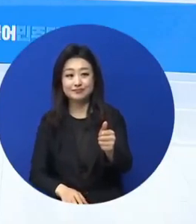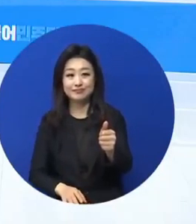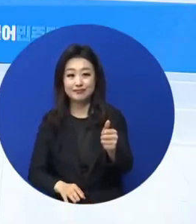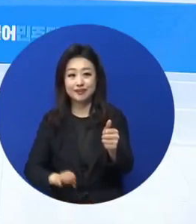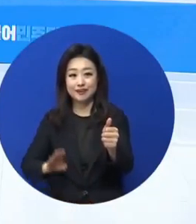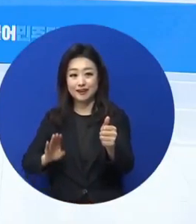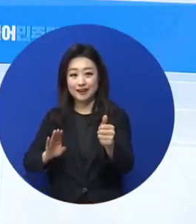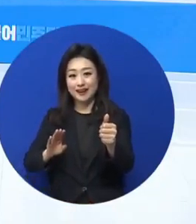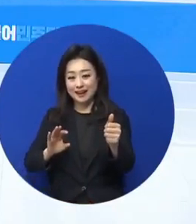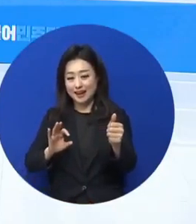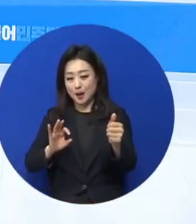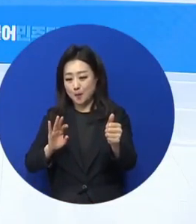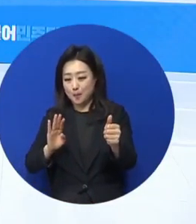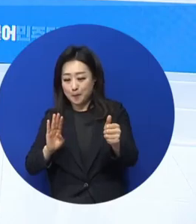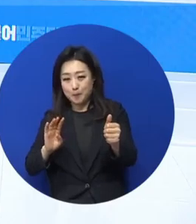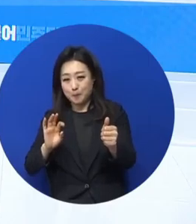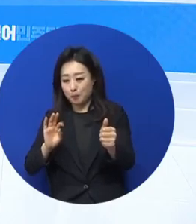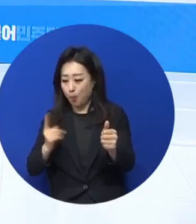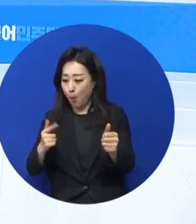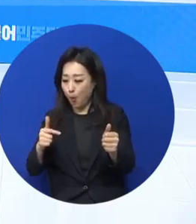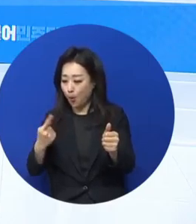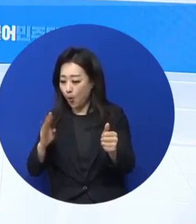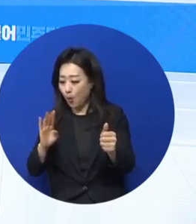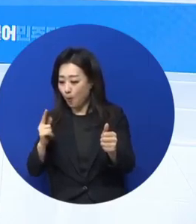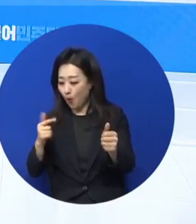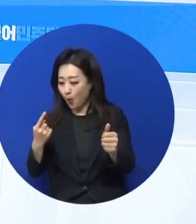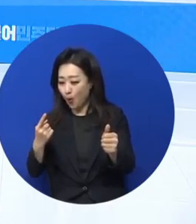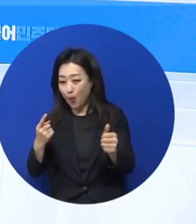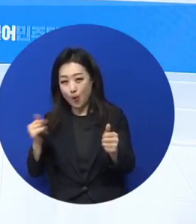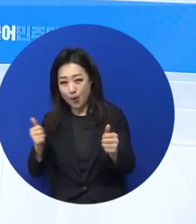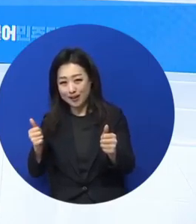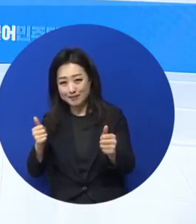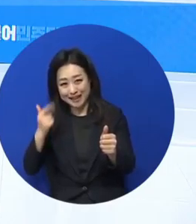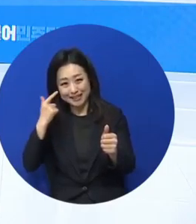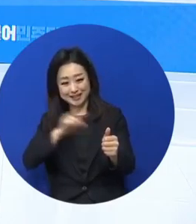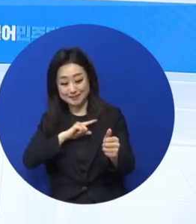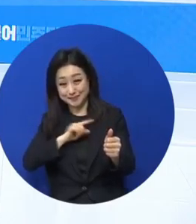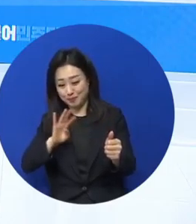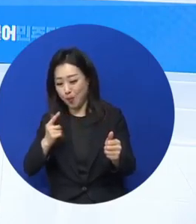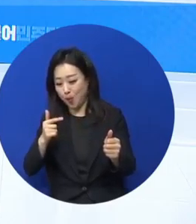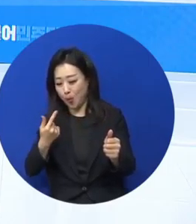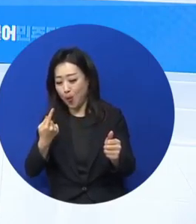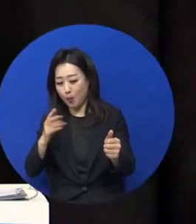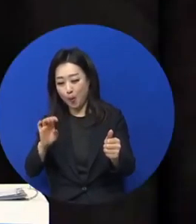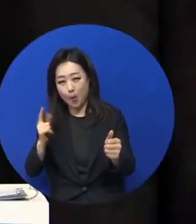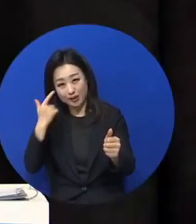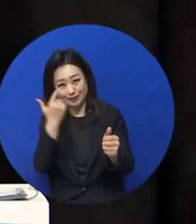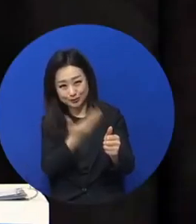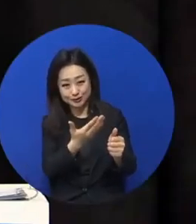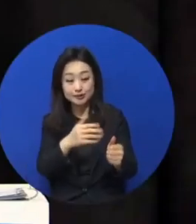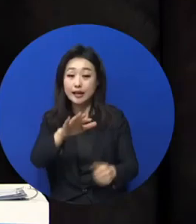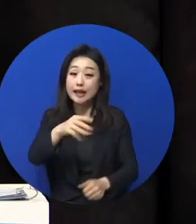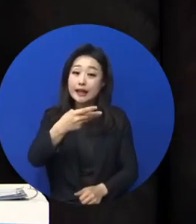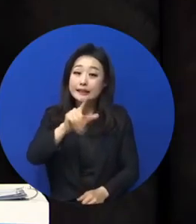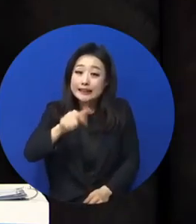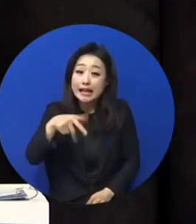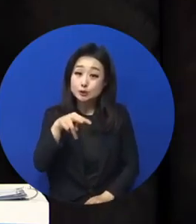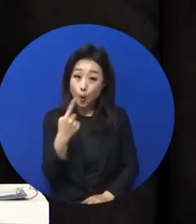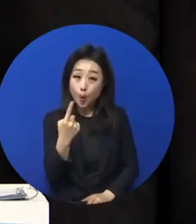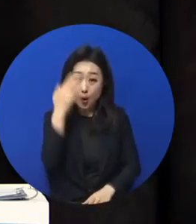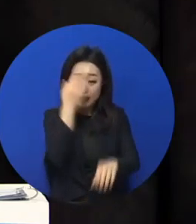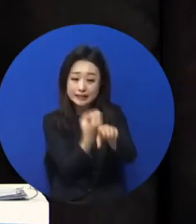보노보노님께서 질문을 주셨습니다. 질문에 대한 답변은 2분인데요. 탄소 제로 시대를 보다